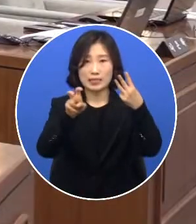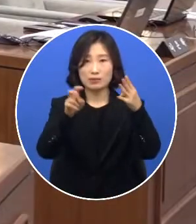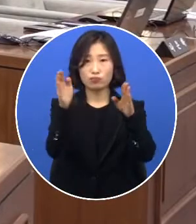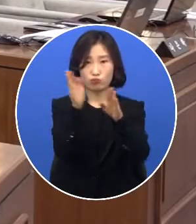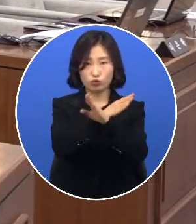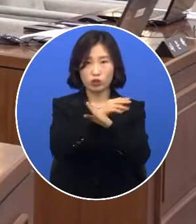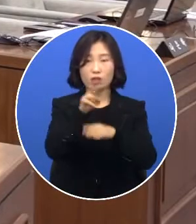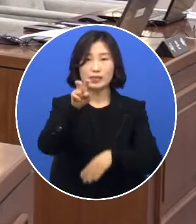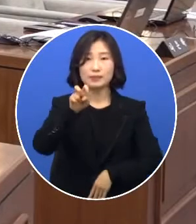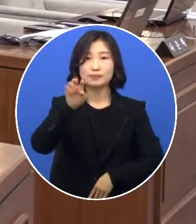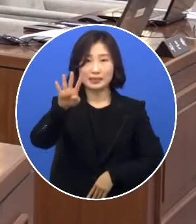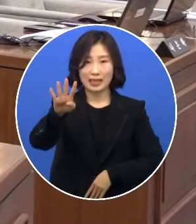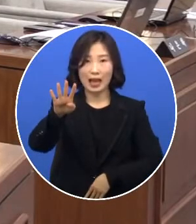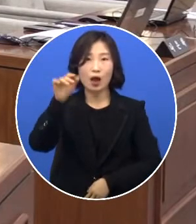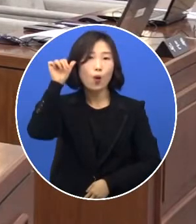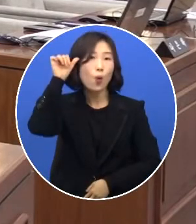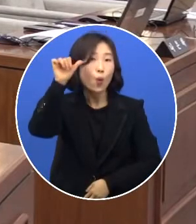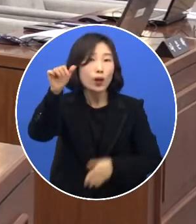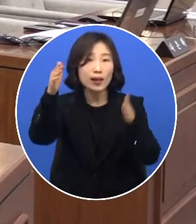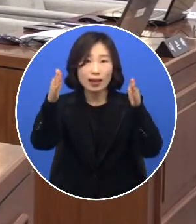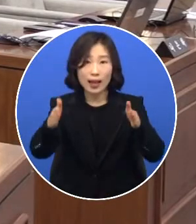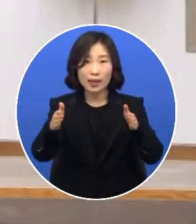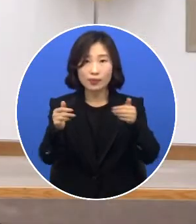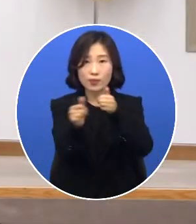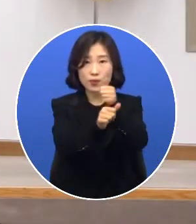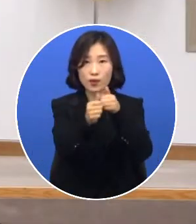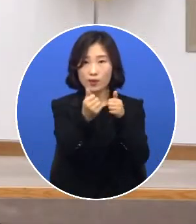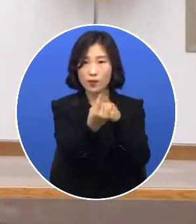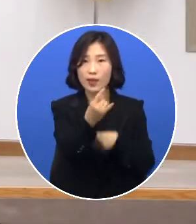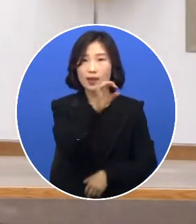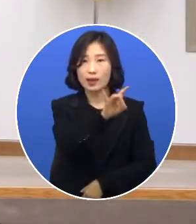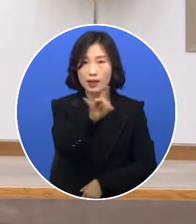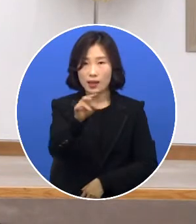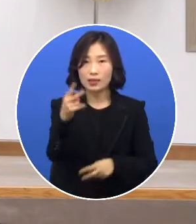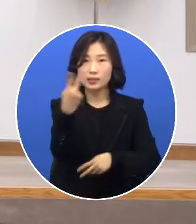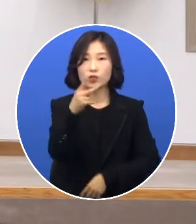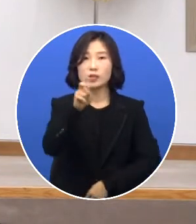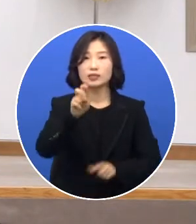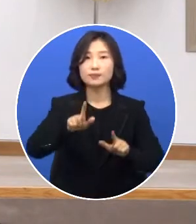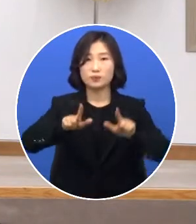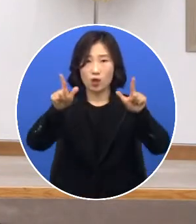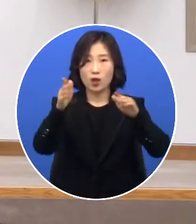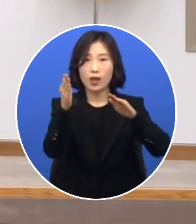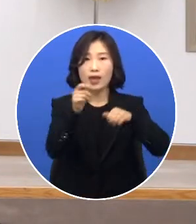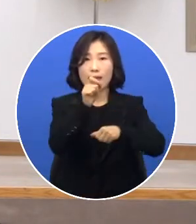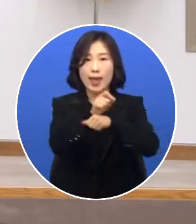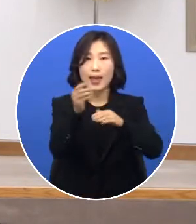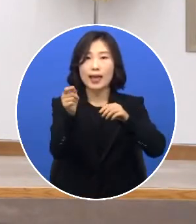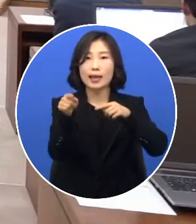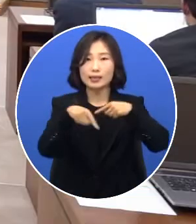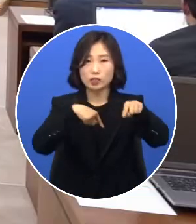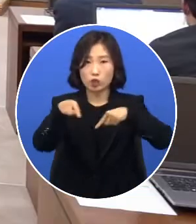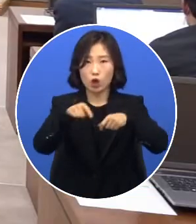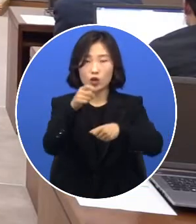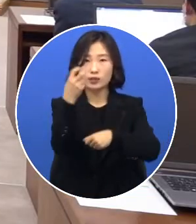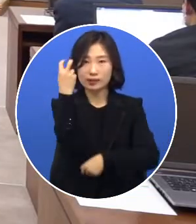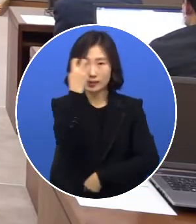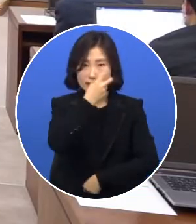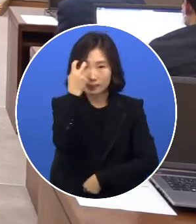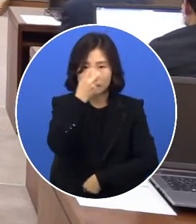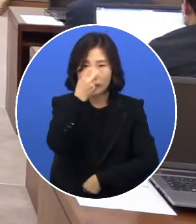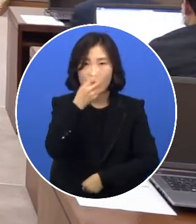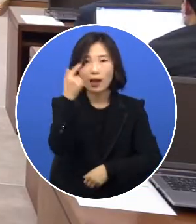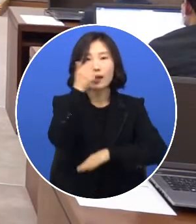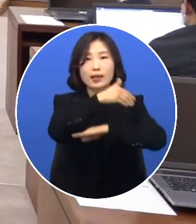20일부터 24일까지 5일간 각 상임위원회별로 2020년도 행정사무감사 계획서를 작성하고